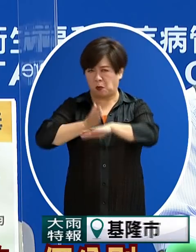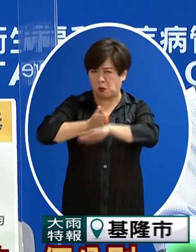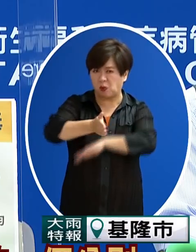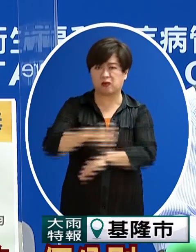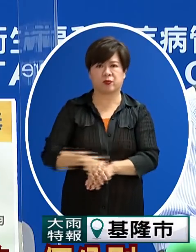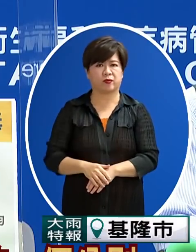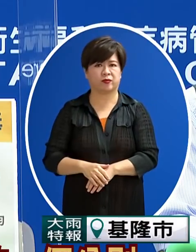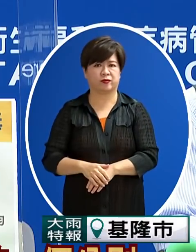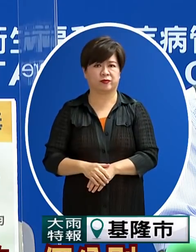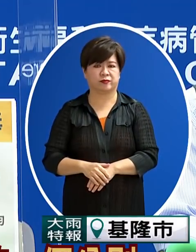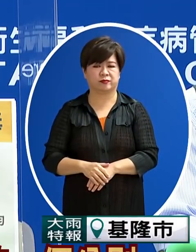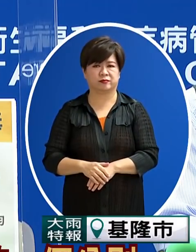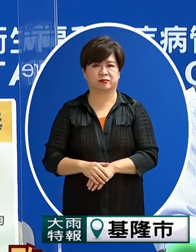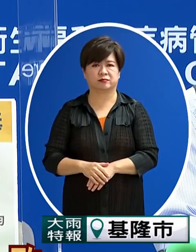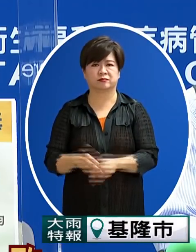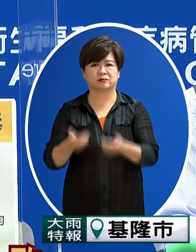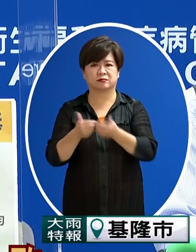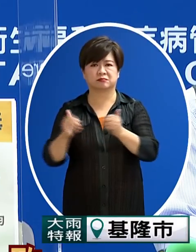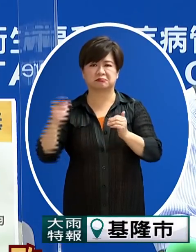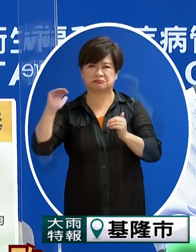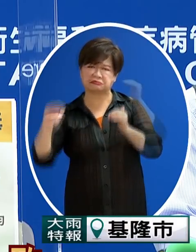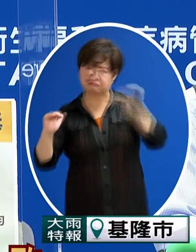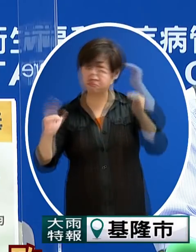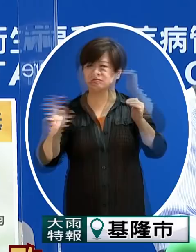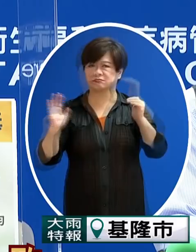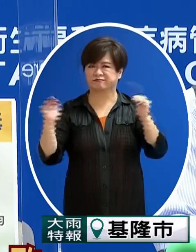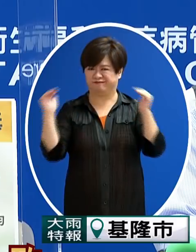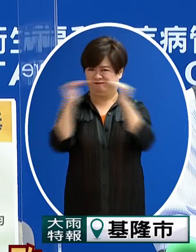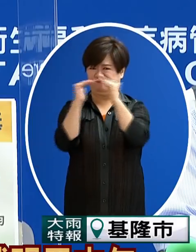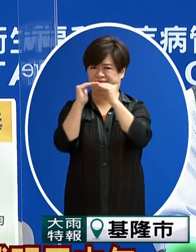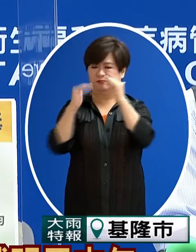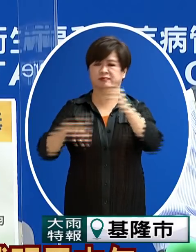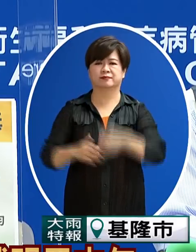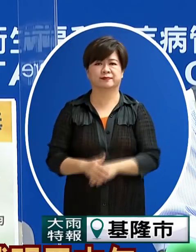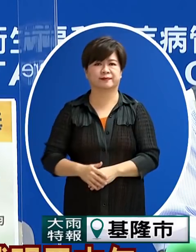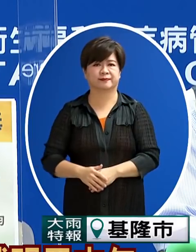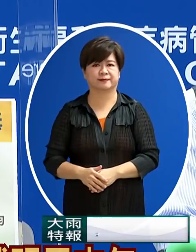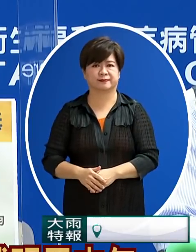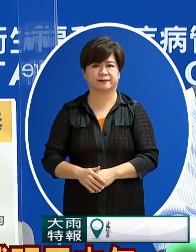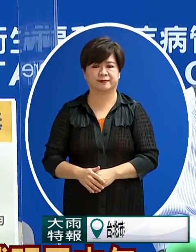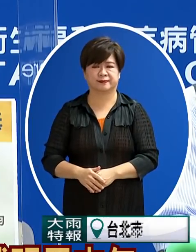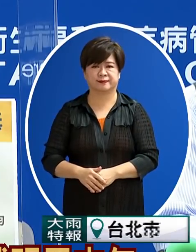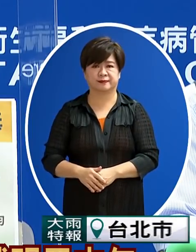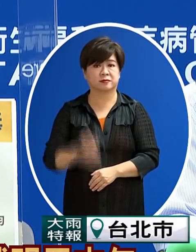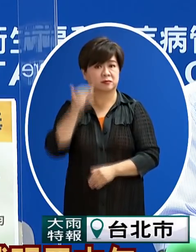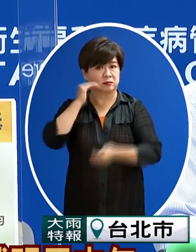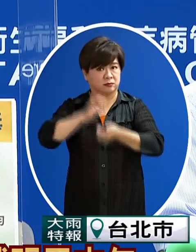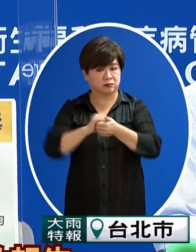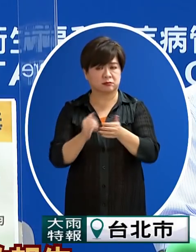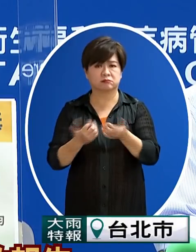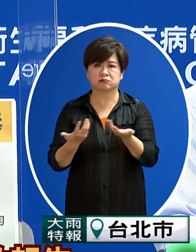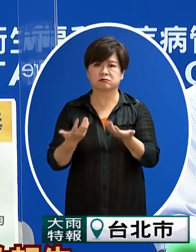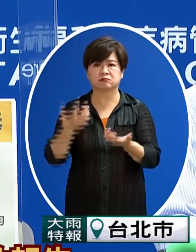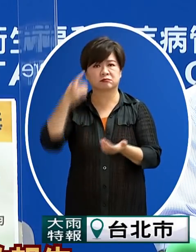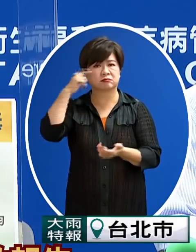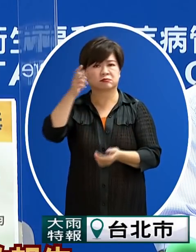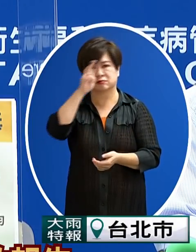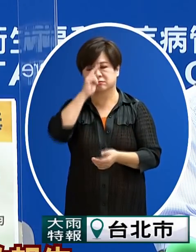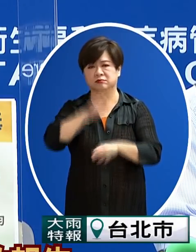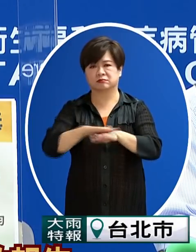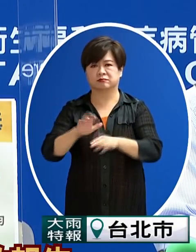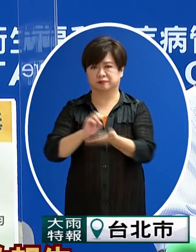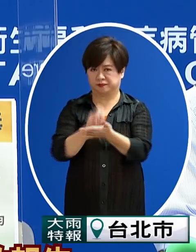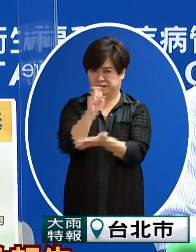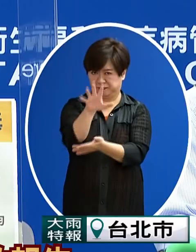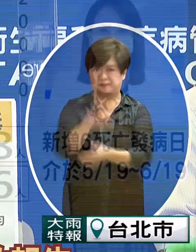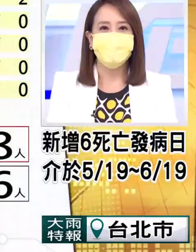概不会做这样的一个分别，大概是会全国一致。那至于那的决定，我们在明天中午会全部跟大家来